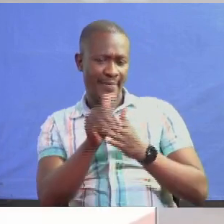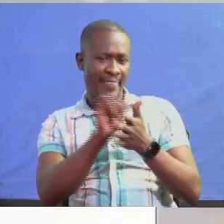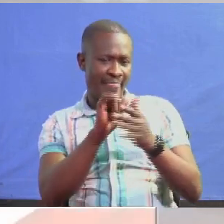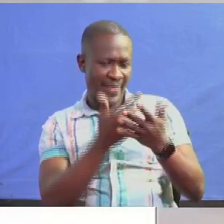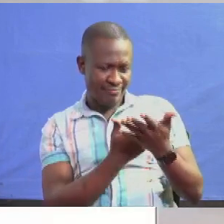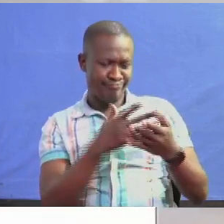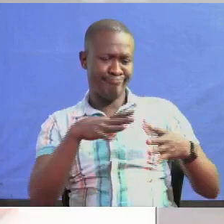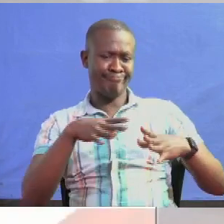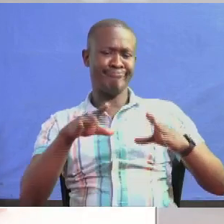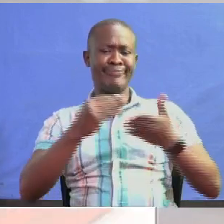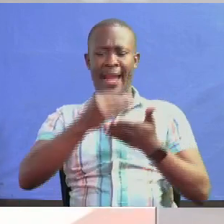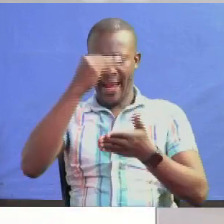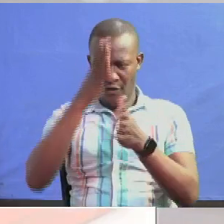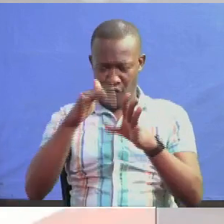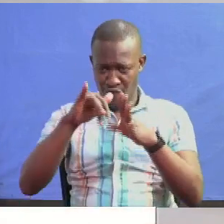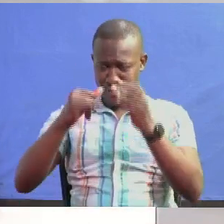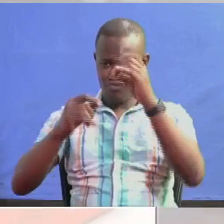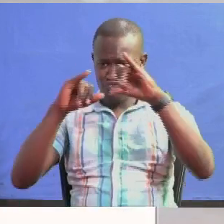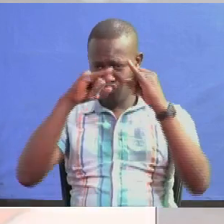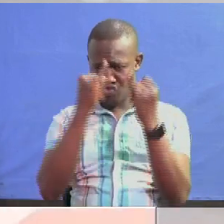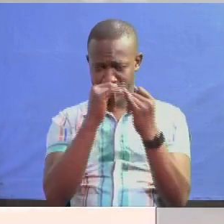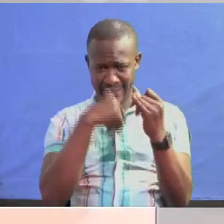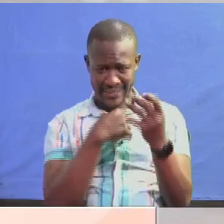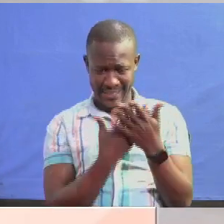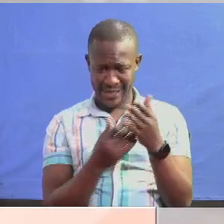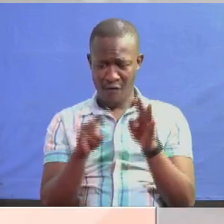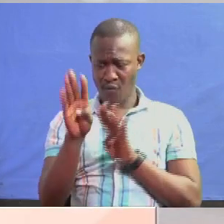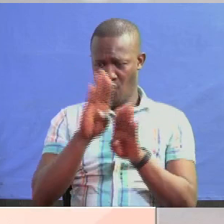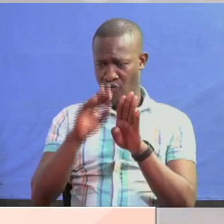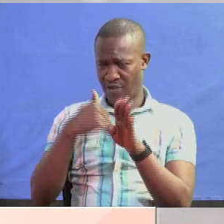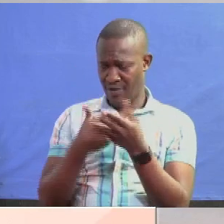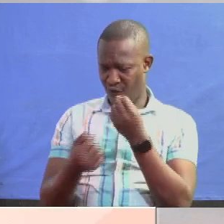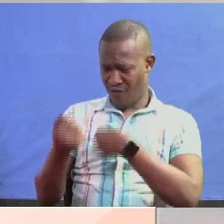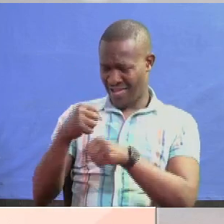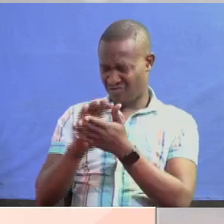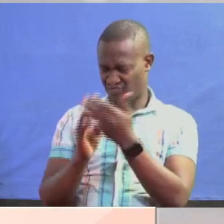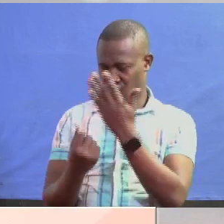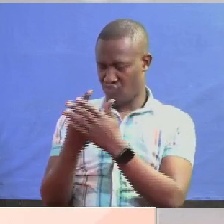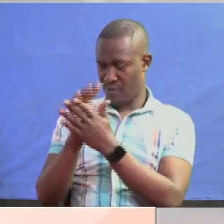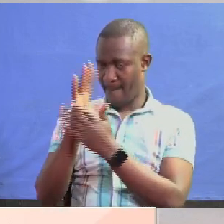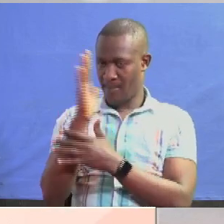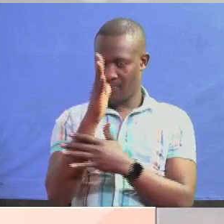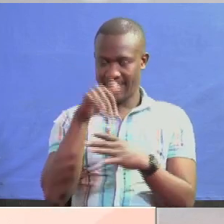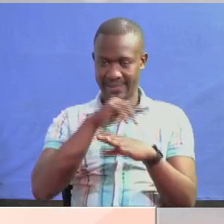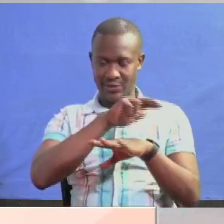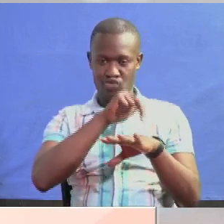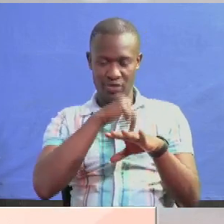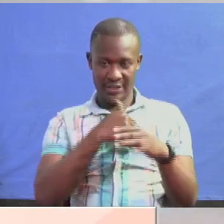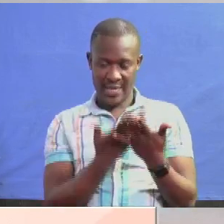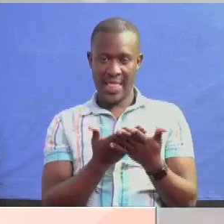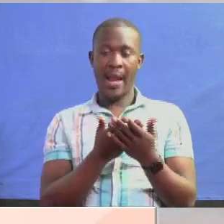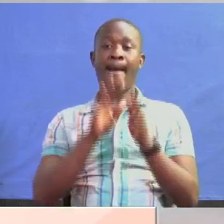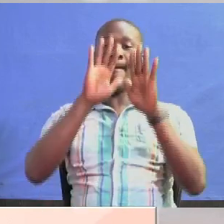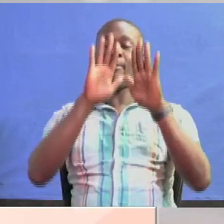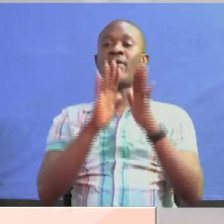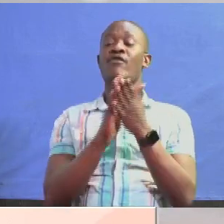wakiwemo viongozi wa kufunzi na wanafunzi katika zoezi la upandaji miti katika mabewa tofauti ya chuo hiki nchini, umuhimu wa zoezi